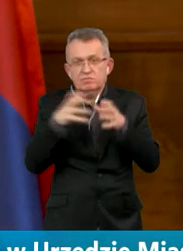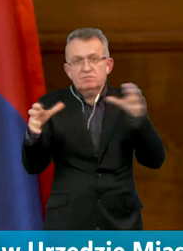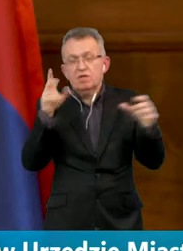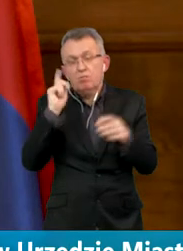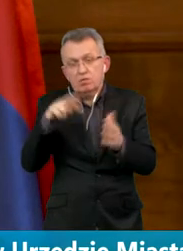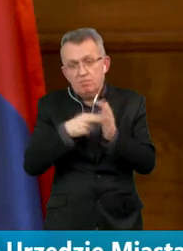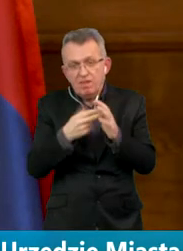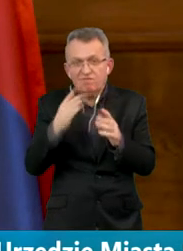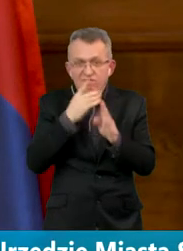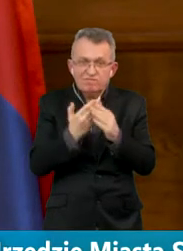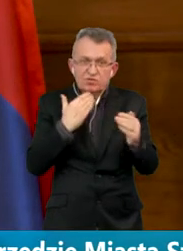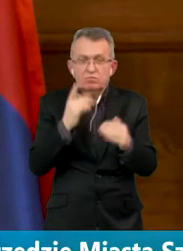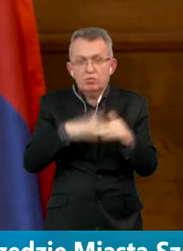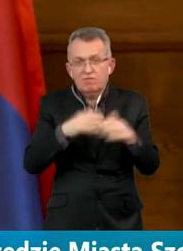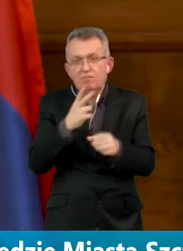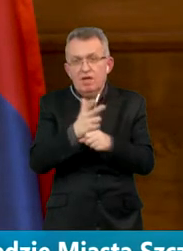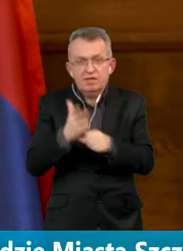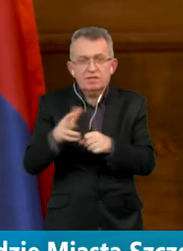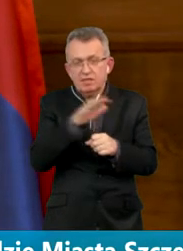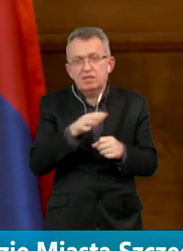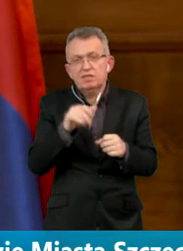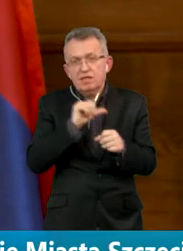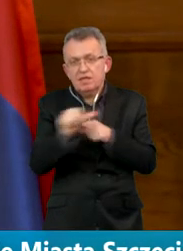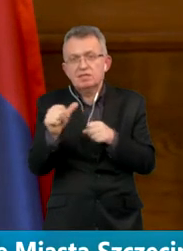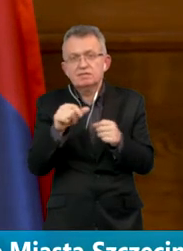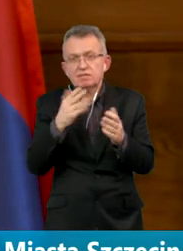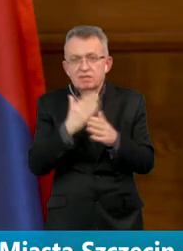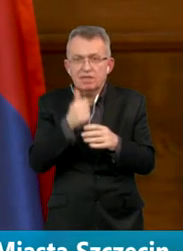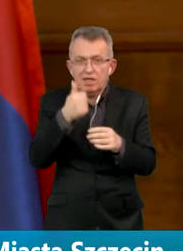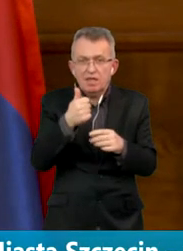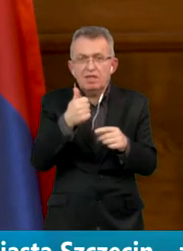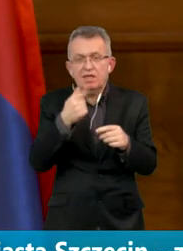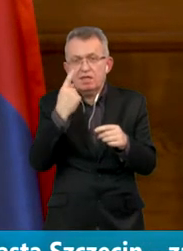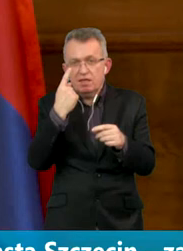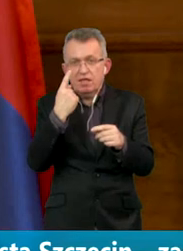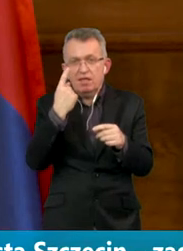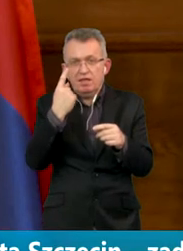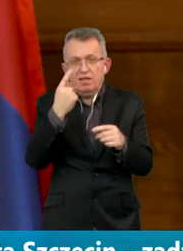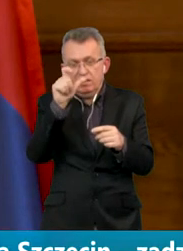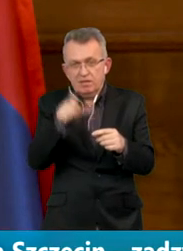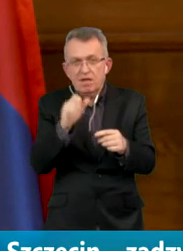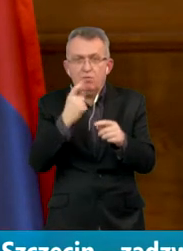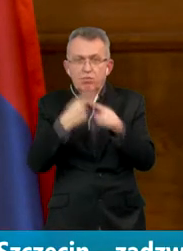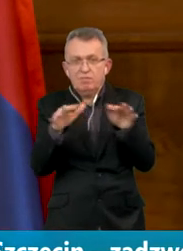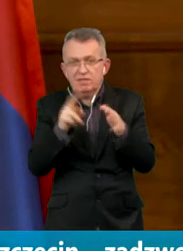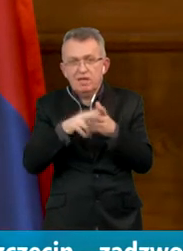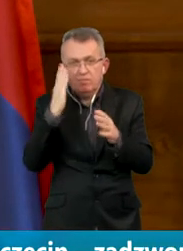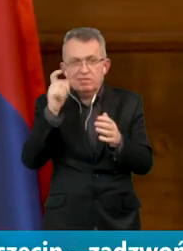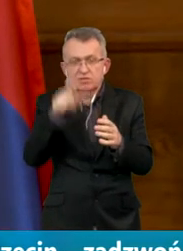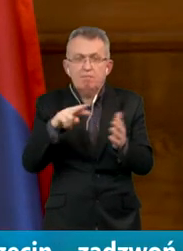tam odpowiednią liczbę miejsc parkingowych. Zwykle jest to między 1 a 1,5 miejsca na mieszkanie, w zależności od